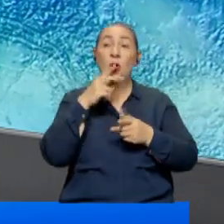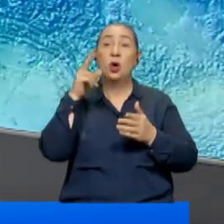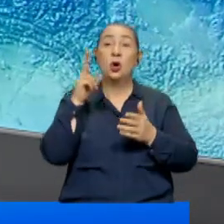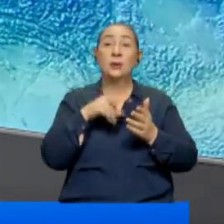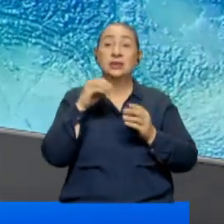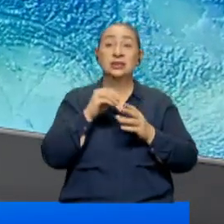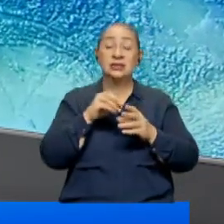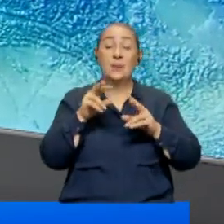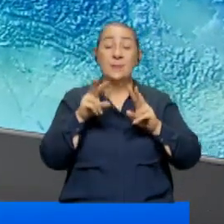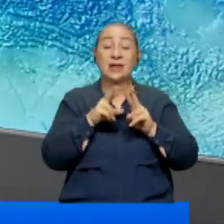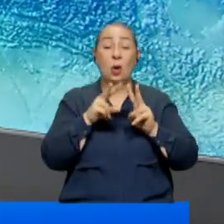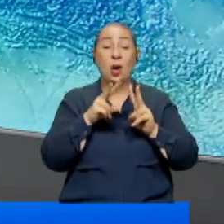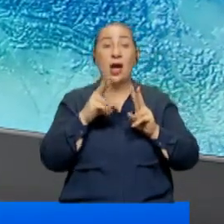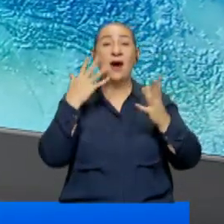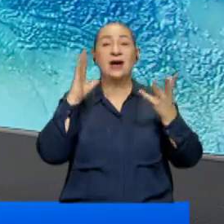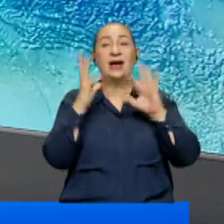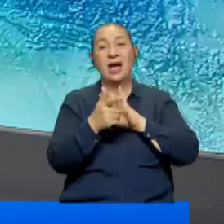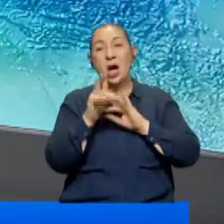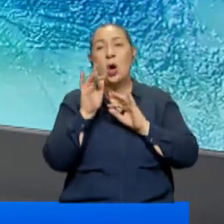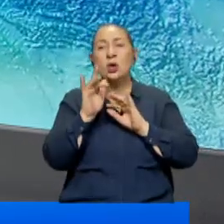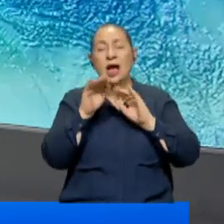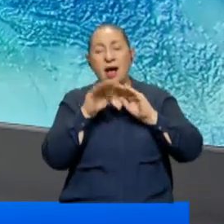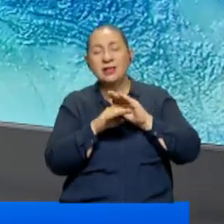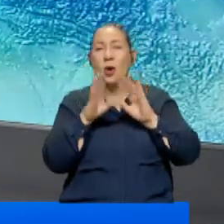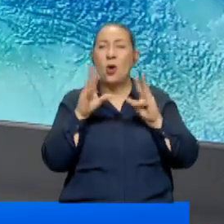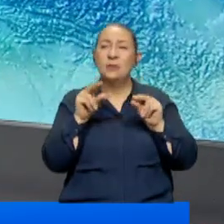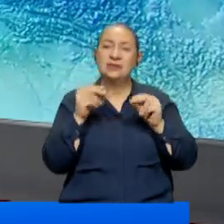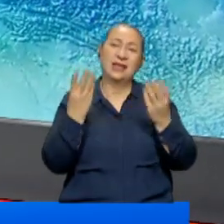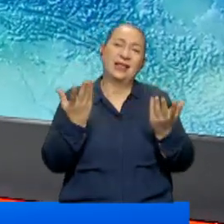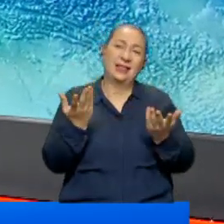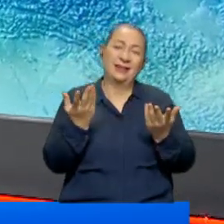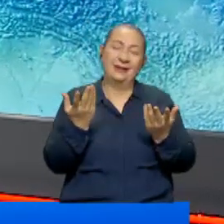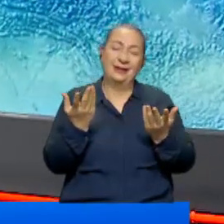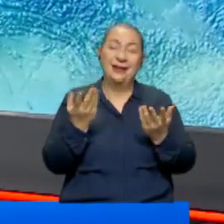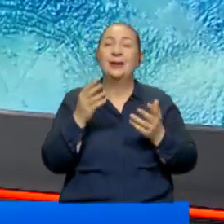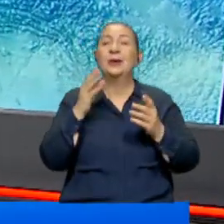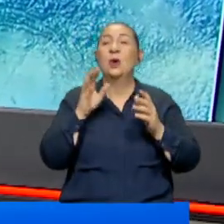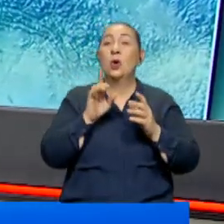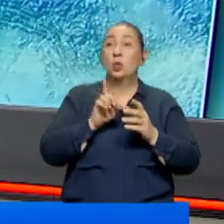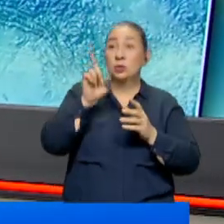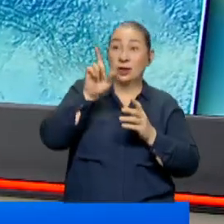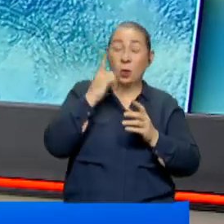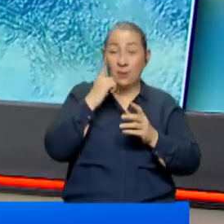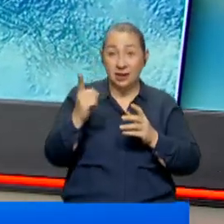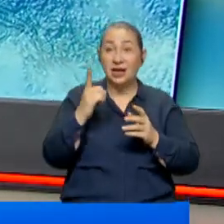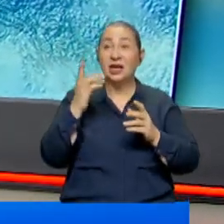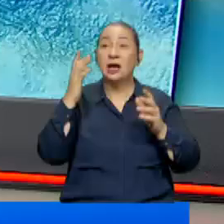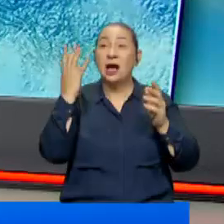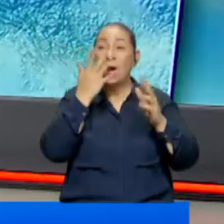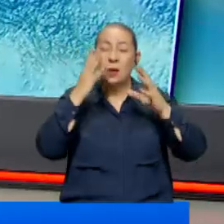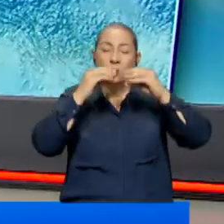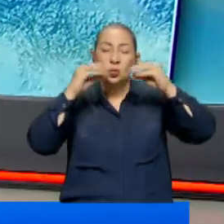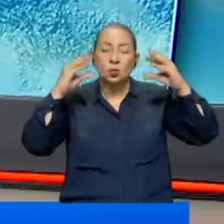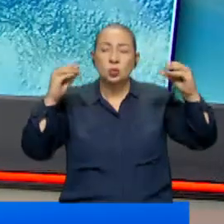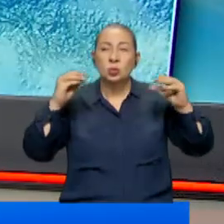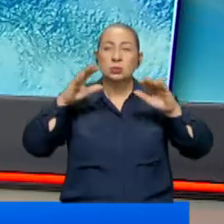için meteorolojik okuryazarlık seviyesinin orta altında olması dahi yeterli. Yurdun kuzey doğusuna baktığım zaman kara kara bulutların